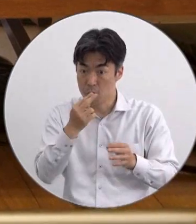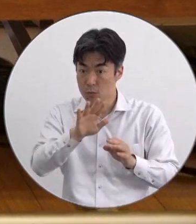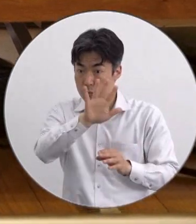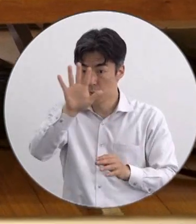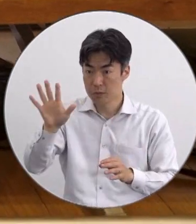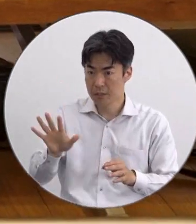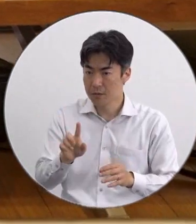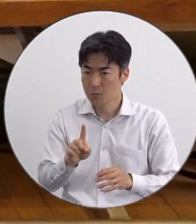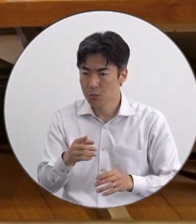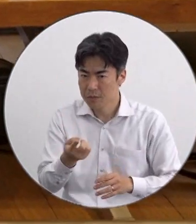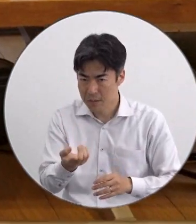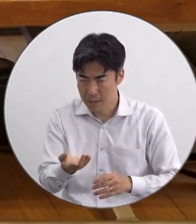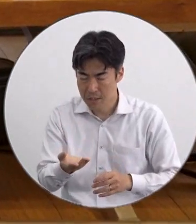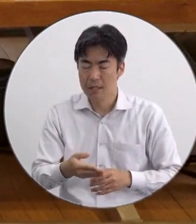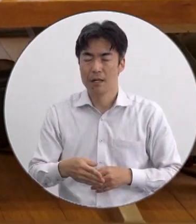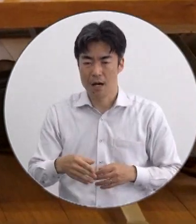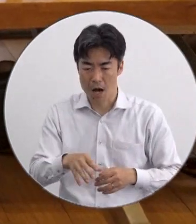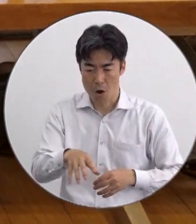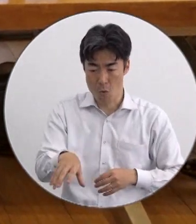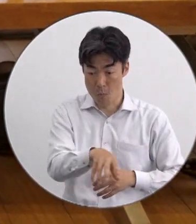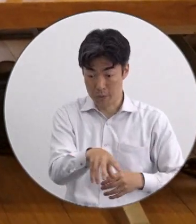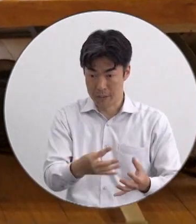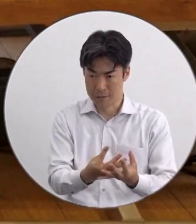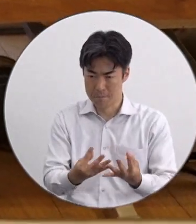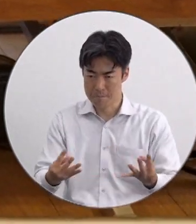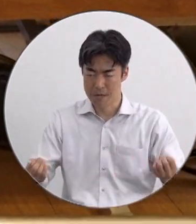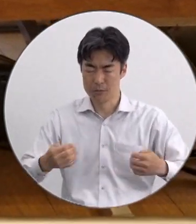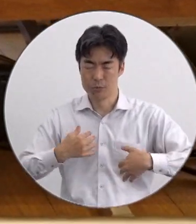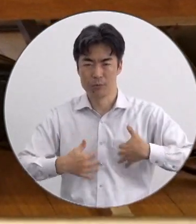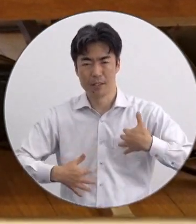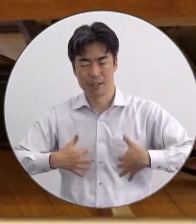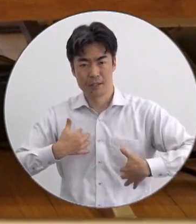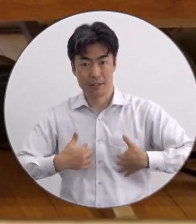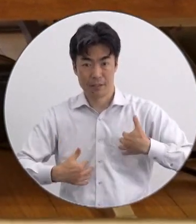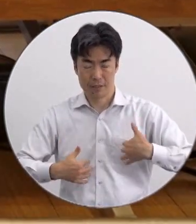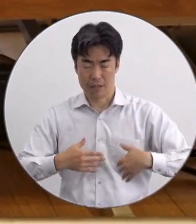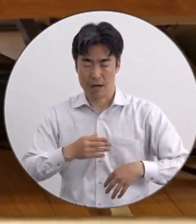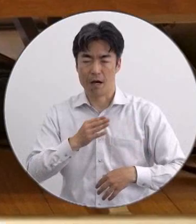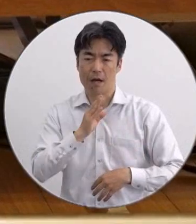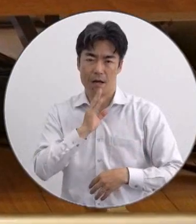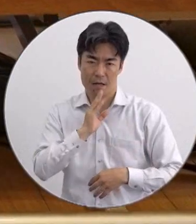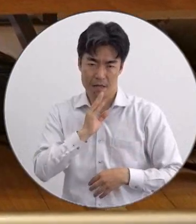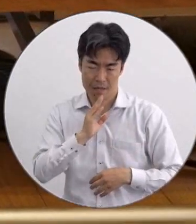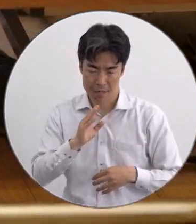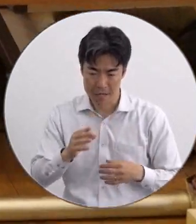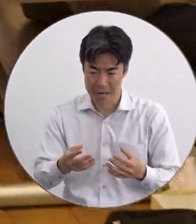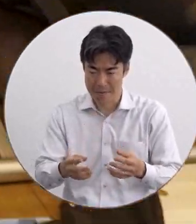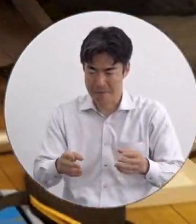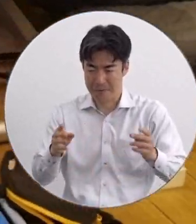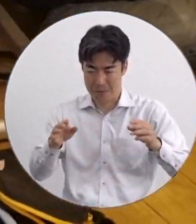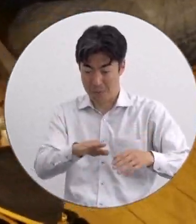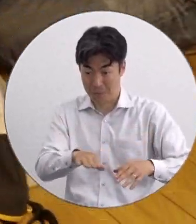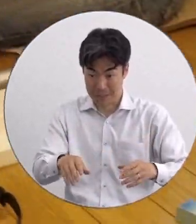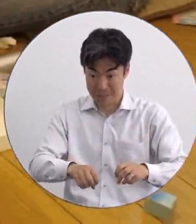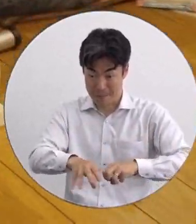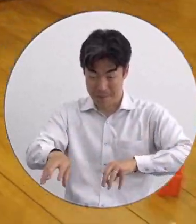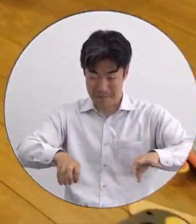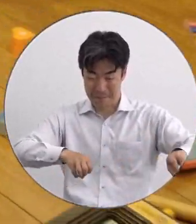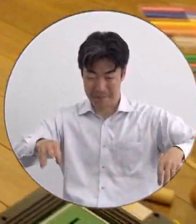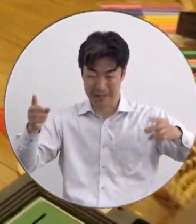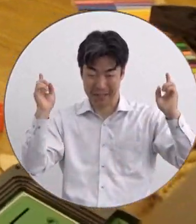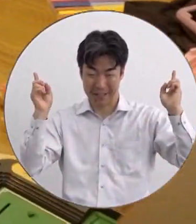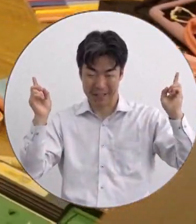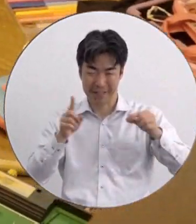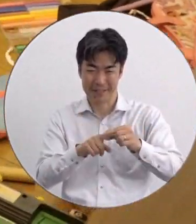か？ おもちゃがあるのが助かりますね。 確かに今すでにたくさんのおもちゃで遊んでいらっしゃ